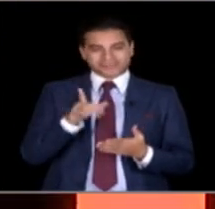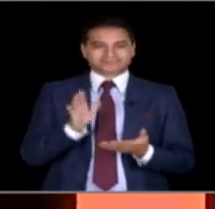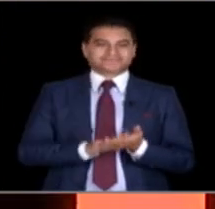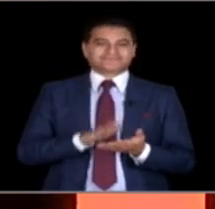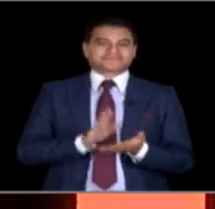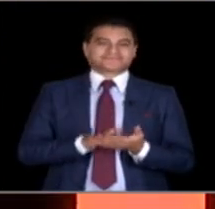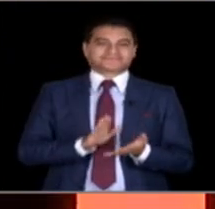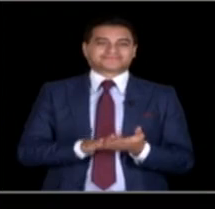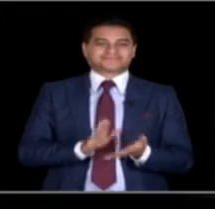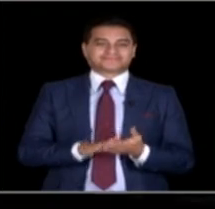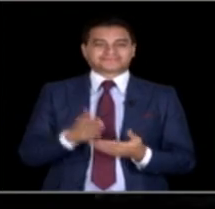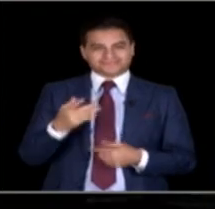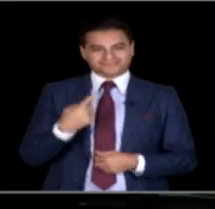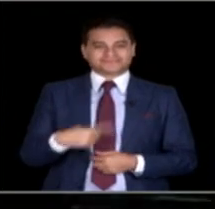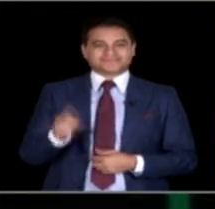صحيحة.